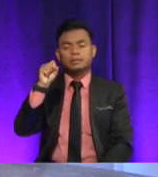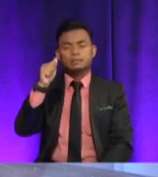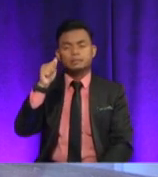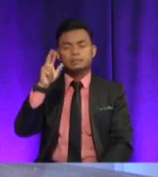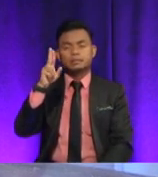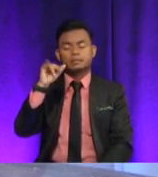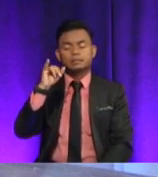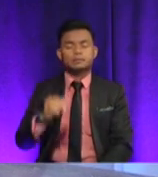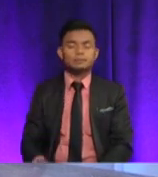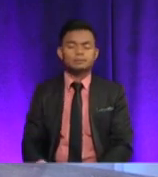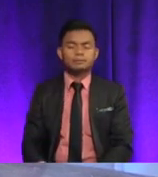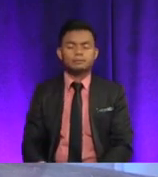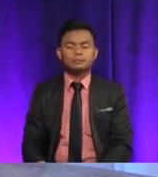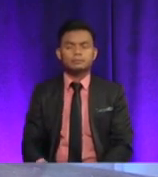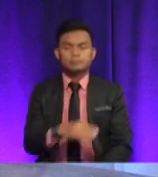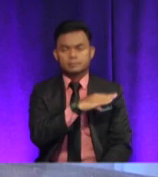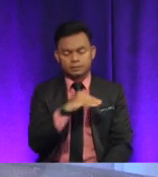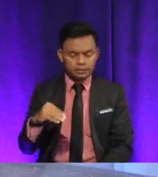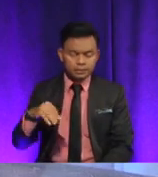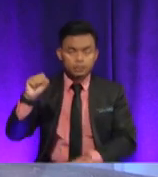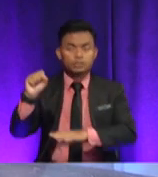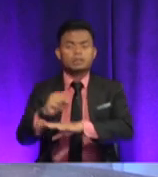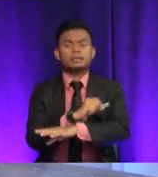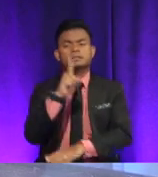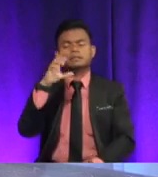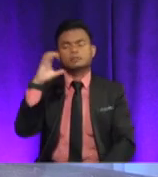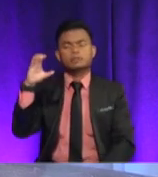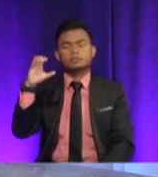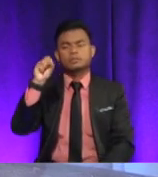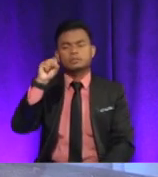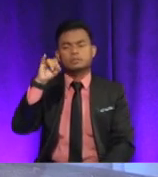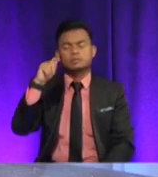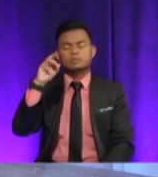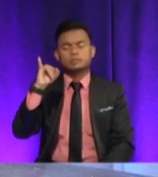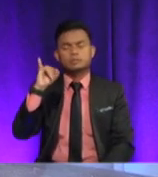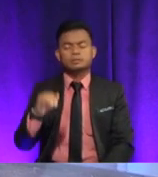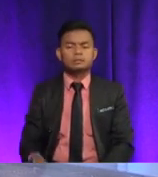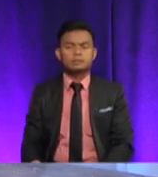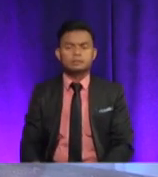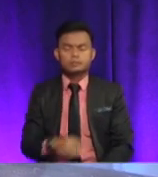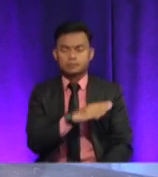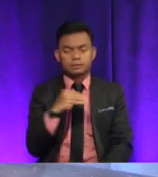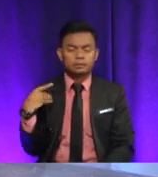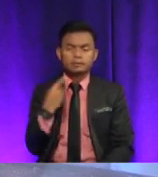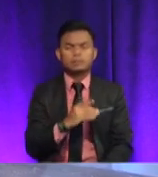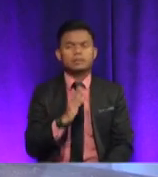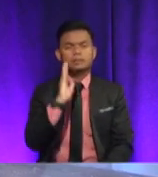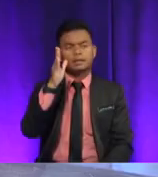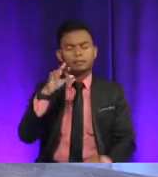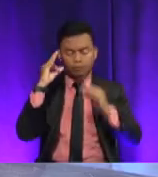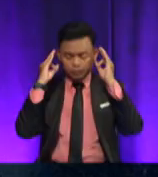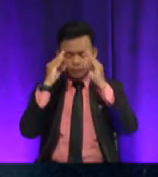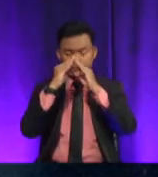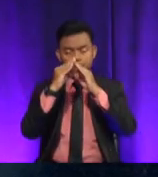episode kali ini kita akan fokuskan tentang Syair Bidasari bersama-sama dengan Cikgu sama stego iya